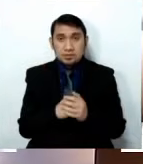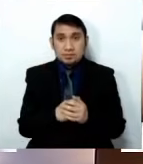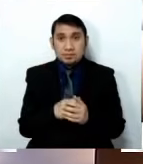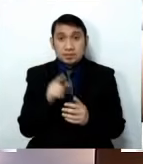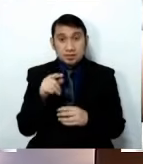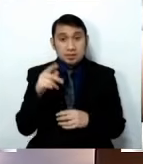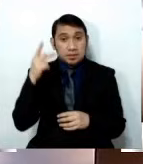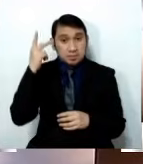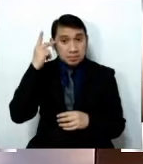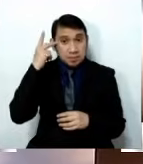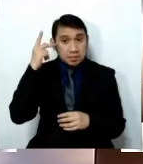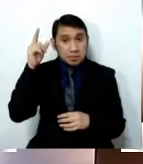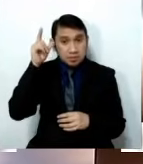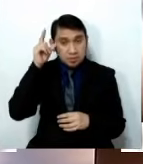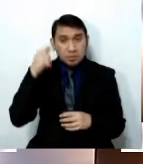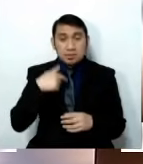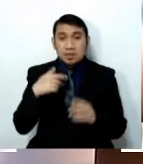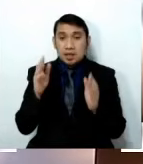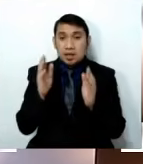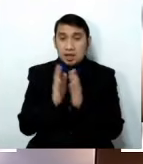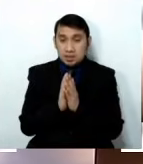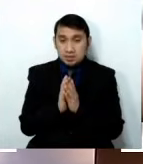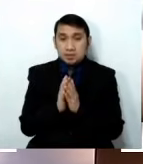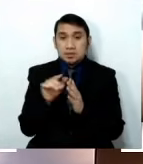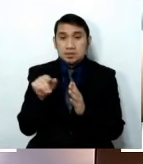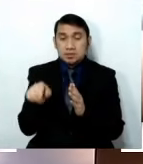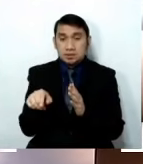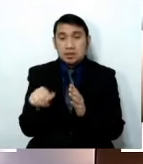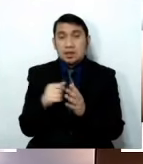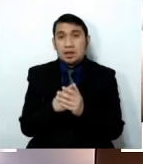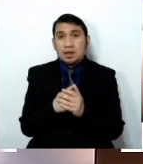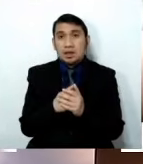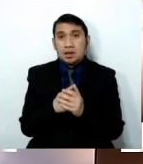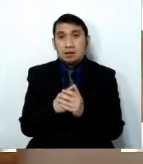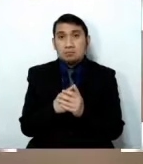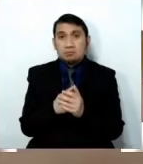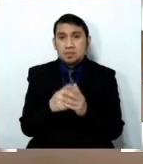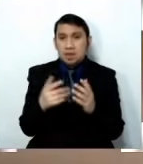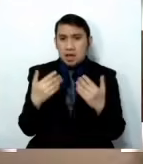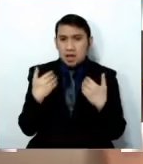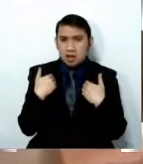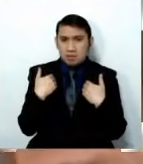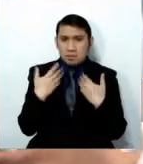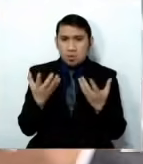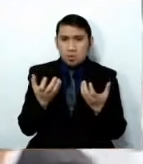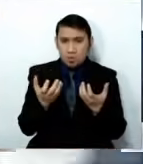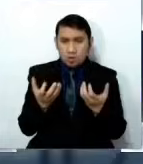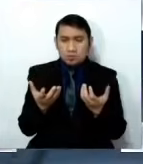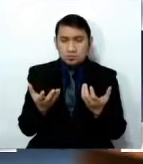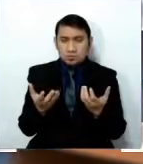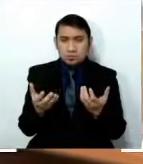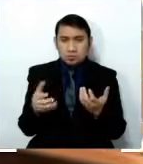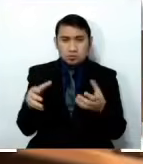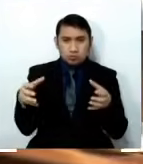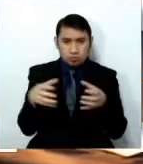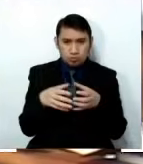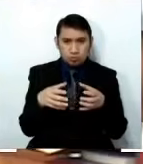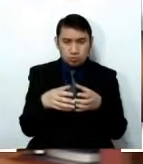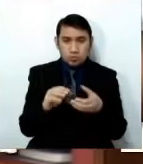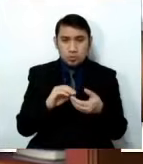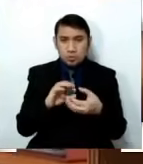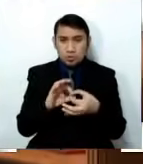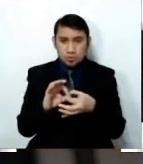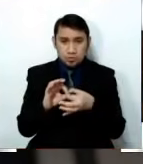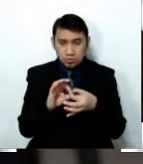President Leni Robredo kamakailan kaugnay sa hakbang na pagkaisahin ng oposisyon. Nagbigay daw si Lacson ng unification formula